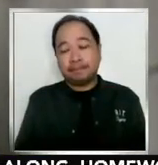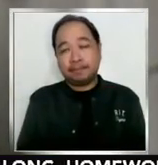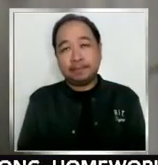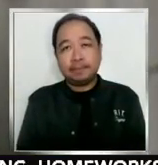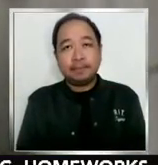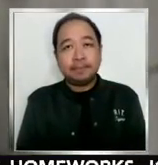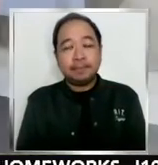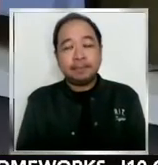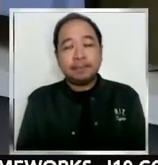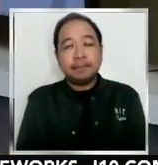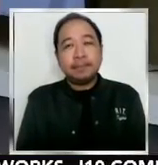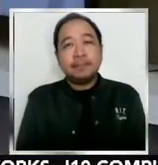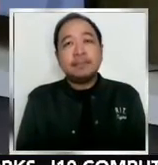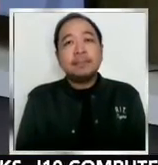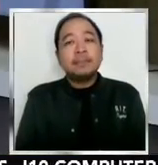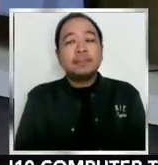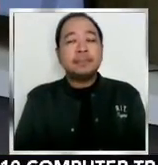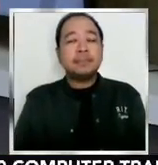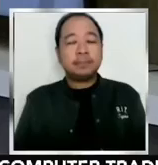24 oras.